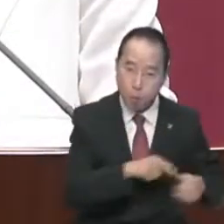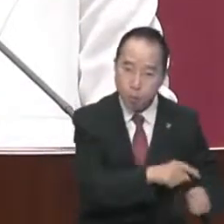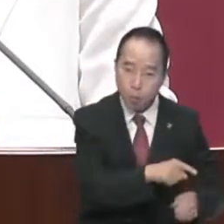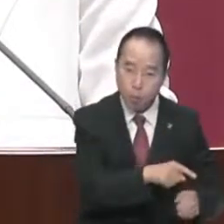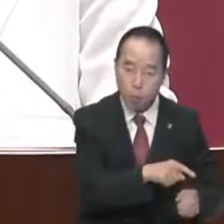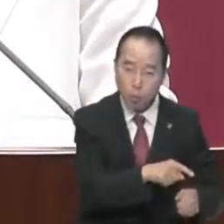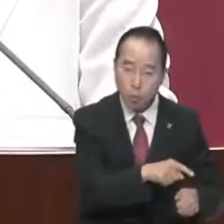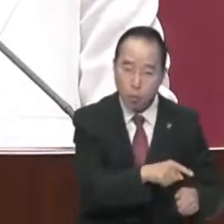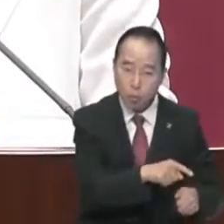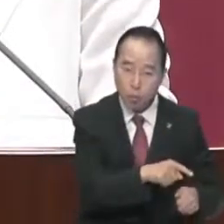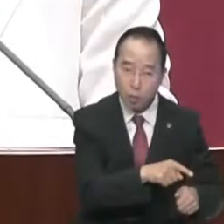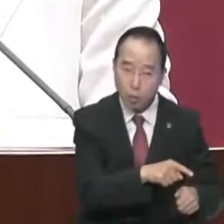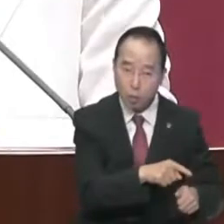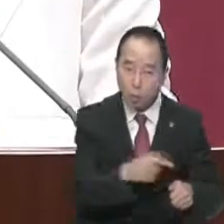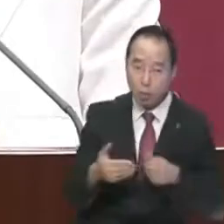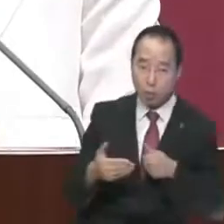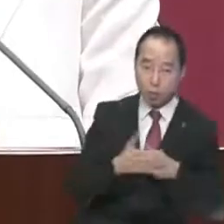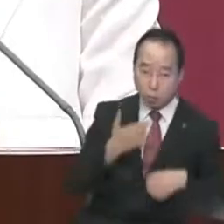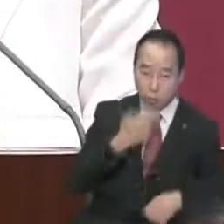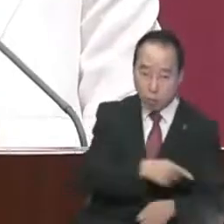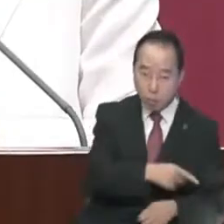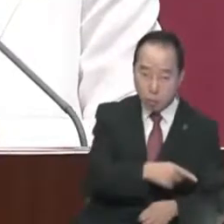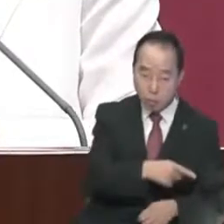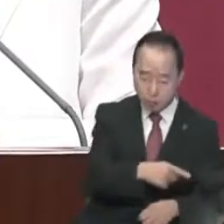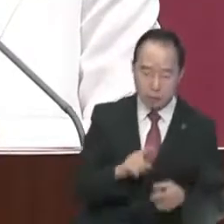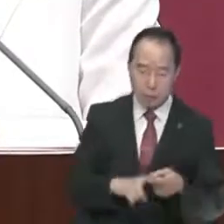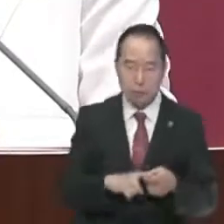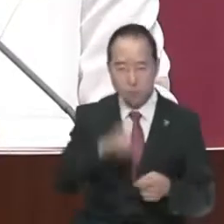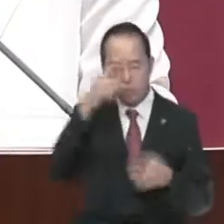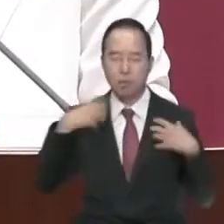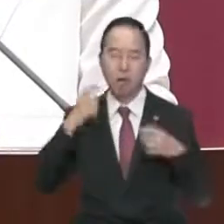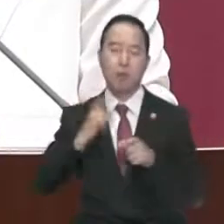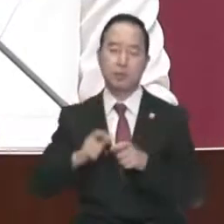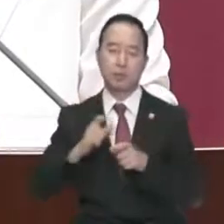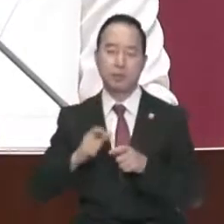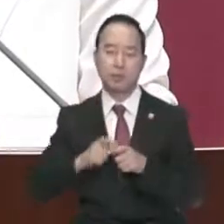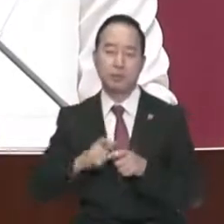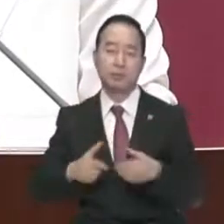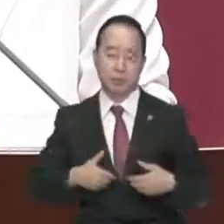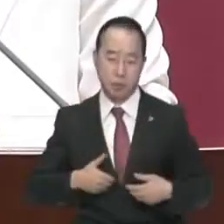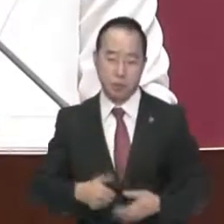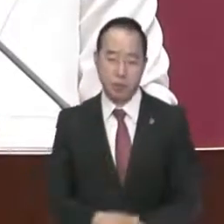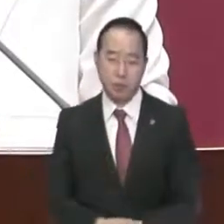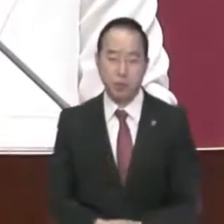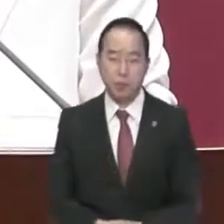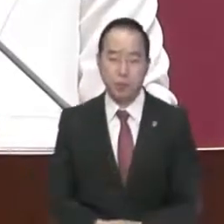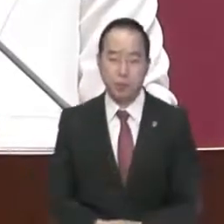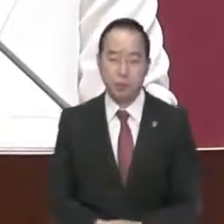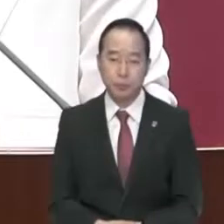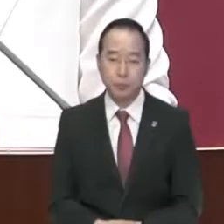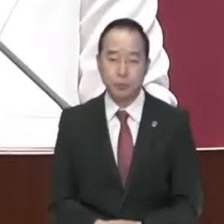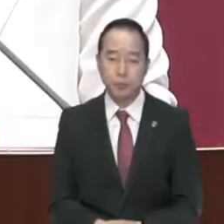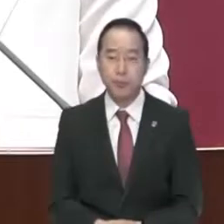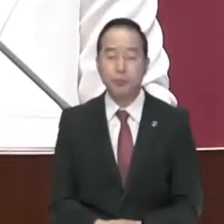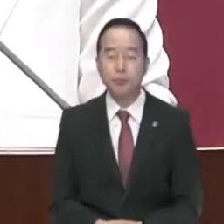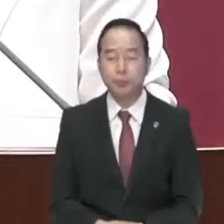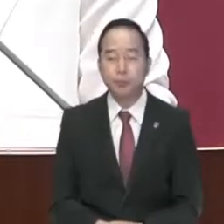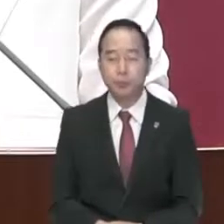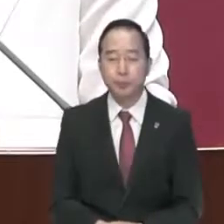못 받는다. 이런 부분에 대해서는 정부가 진지한 고민을 해야 된다 이렇게 생각하고요. 제가